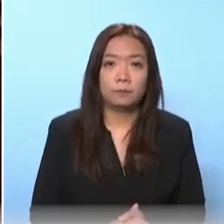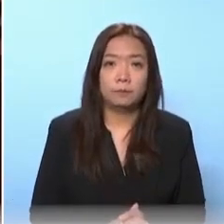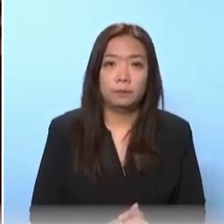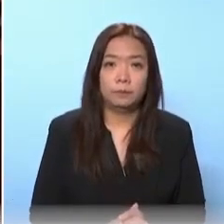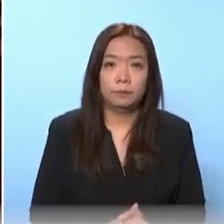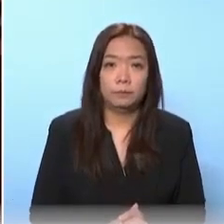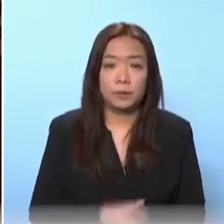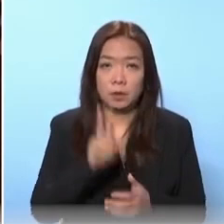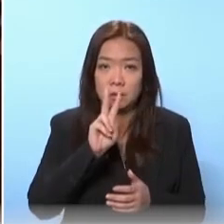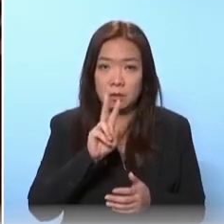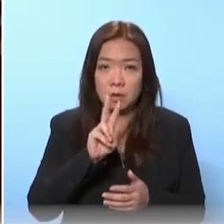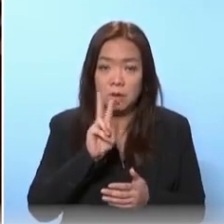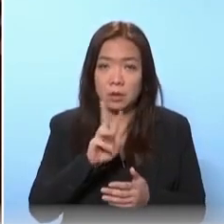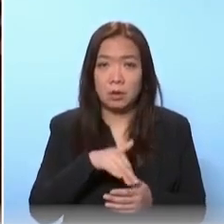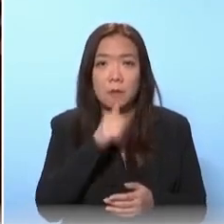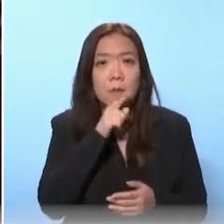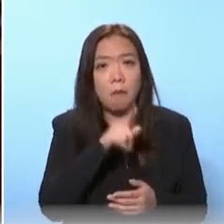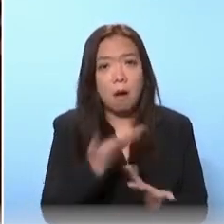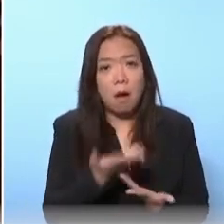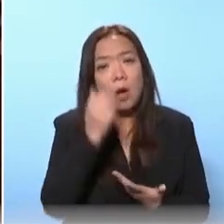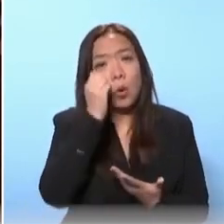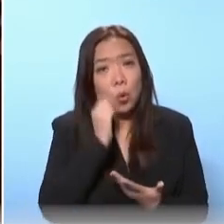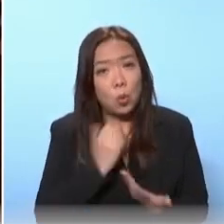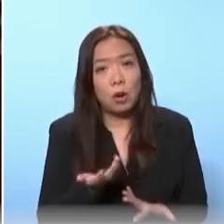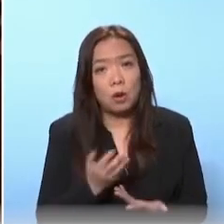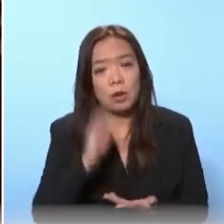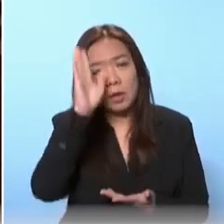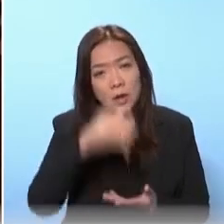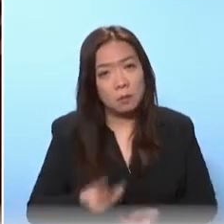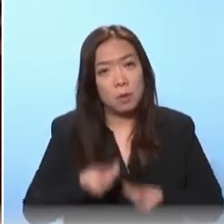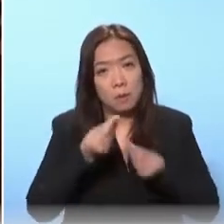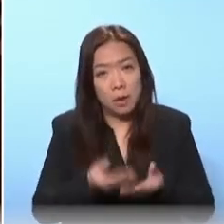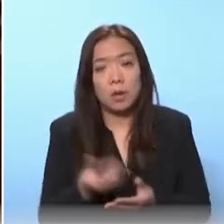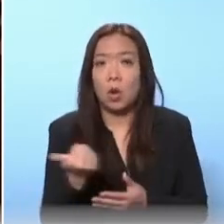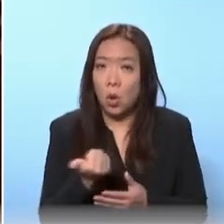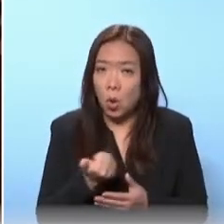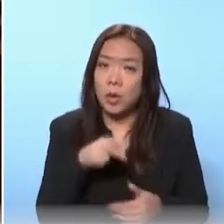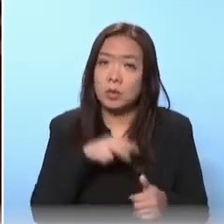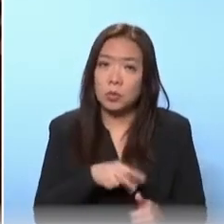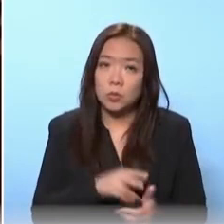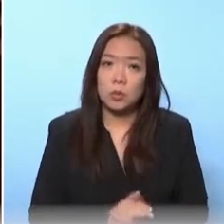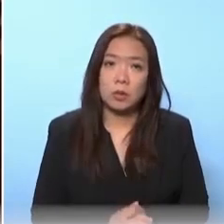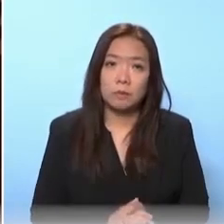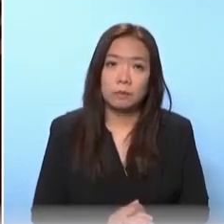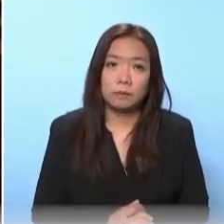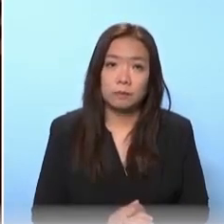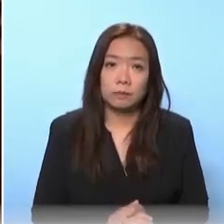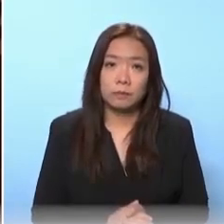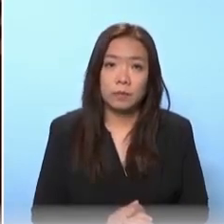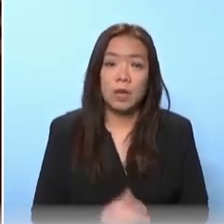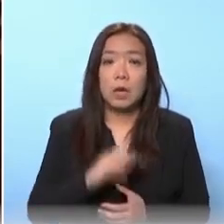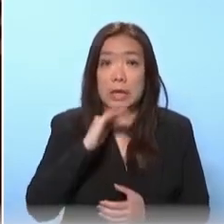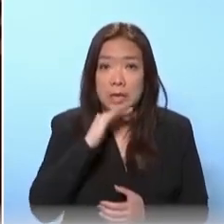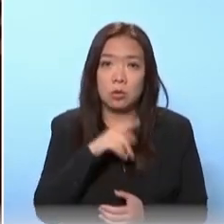哋嚇父母邁入老年啦，都希望咧可以俾到佢哋提供更加好嘅照顧啦。又當我哋自己